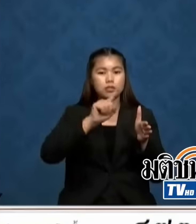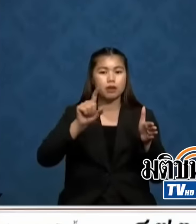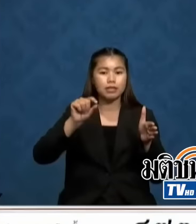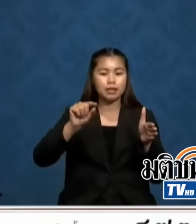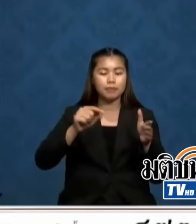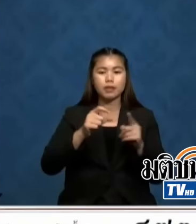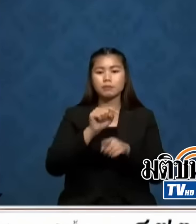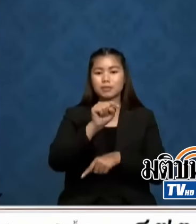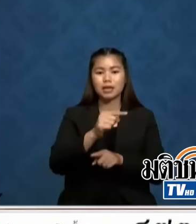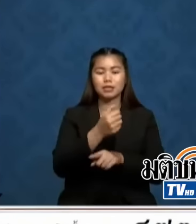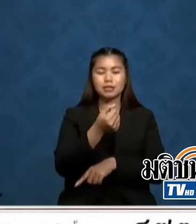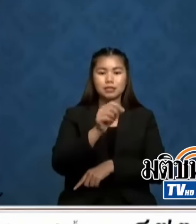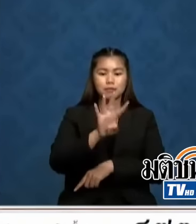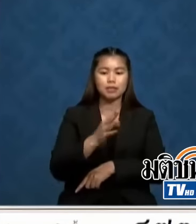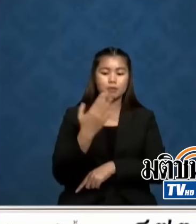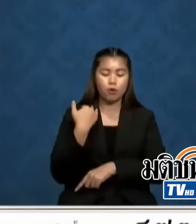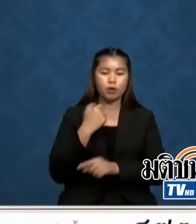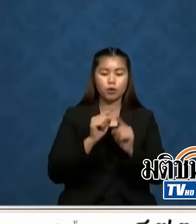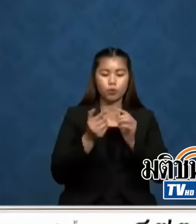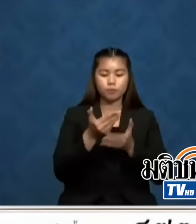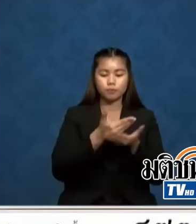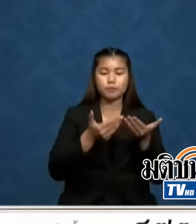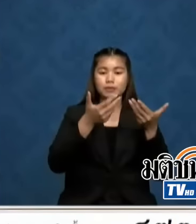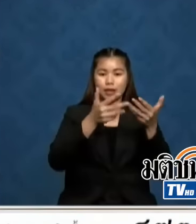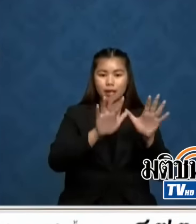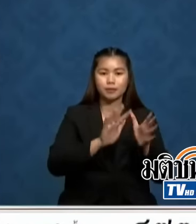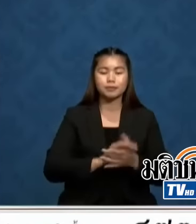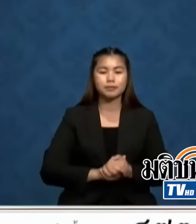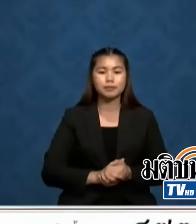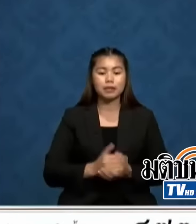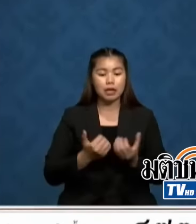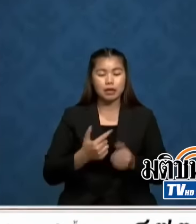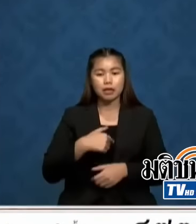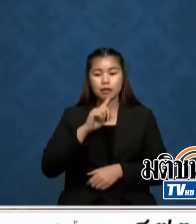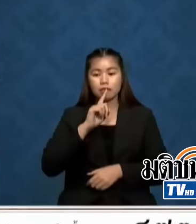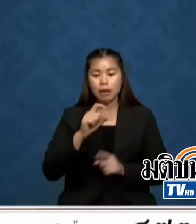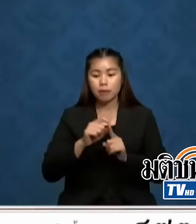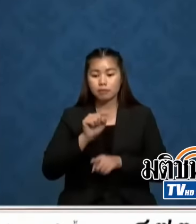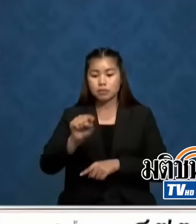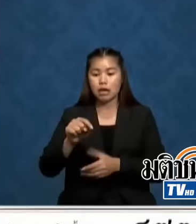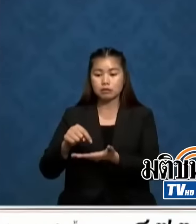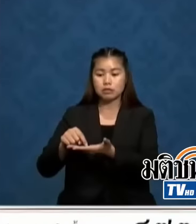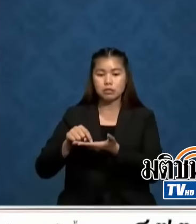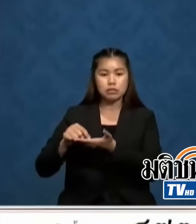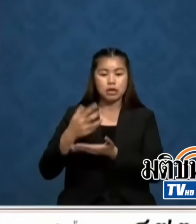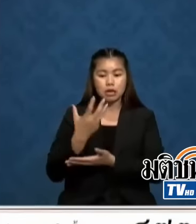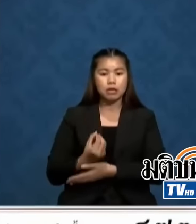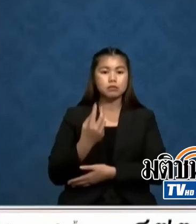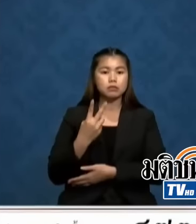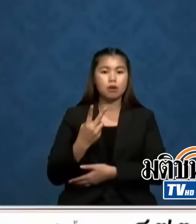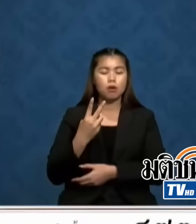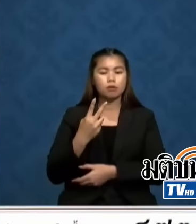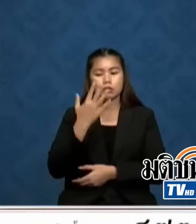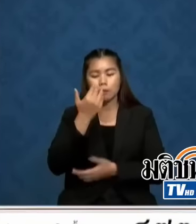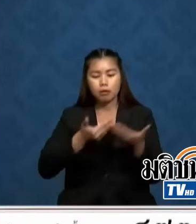14ที่ผ่านสภาไปแล้วทีนี้ถามว่าอ้าวแล้ว 2คำสั่งที่ผมยื่นเข้าไปแล้วนี่นะครับ